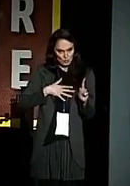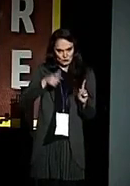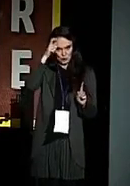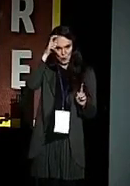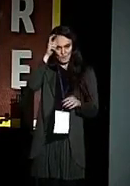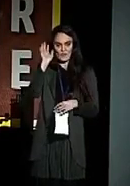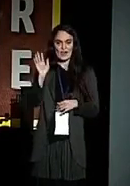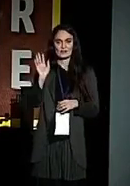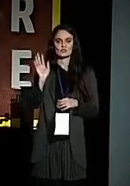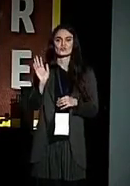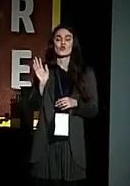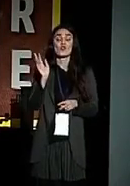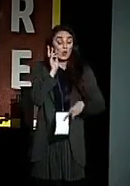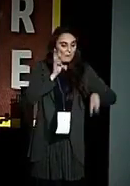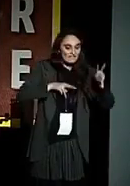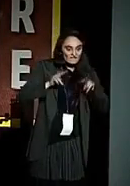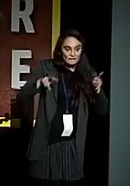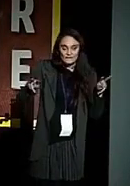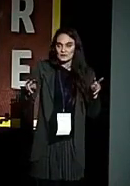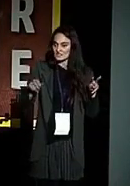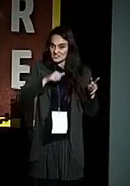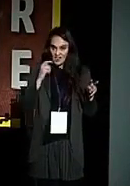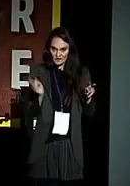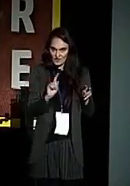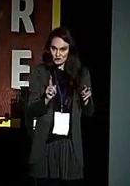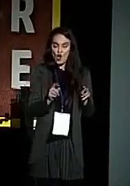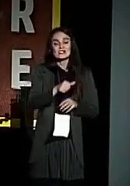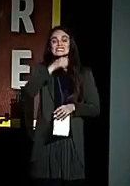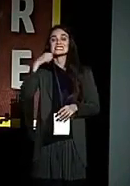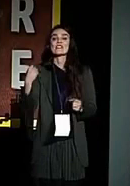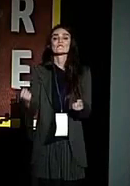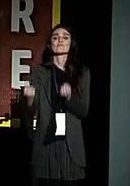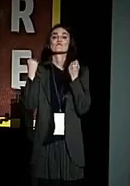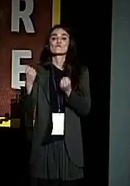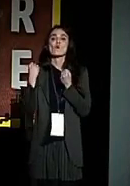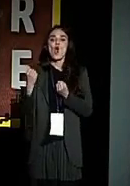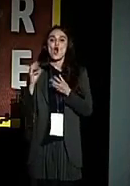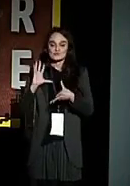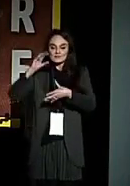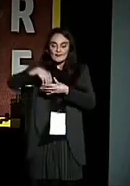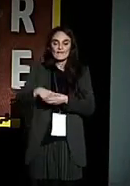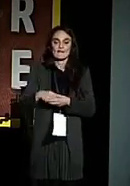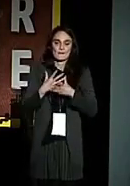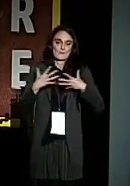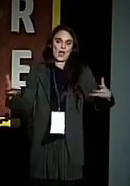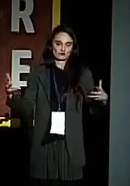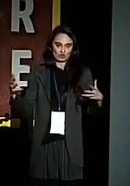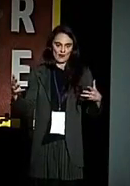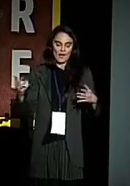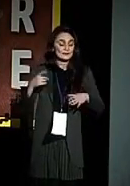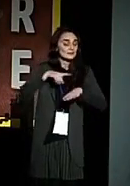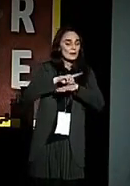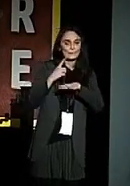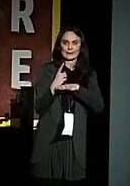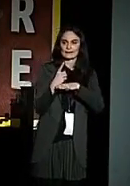c'è bisogno di fare una verifica. C'è bisogno che le forze che fanno parte di questa maggioranza facciano chiarezza. Il PD